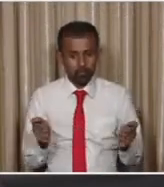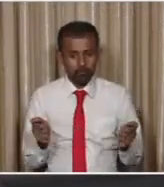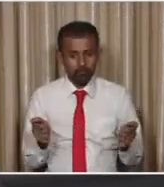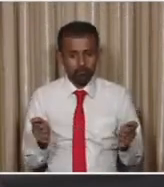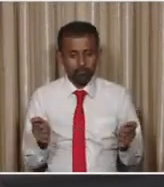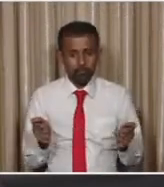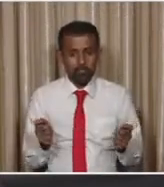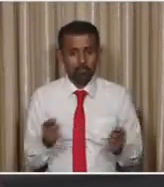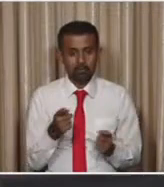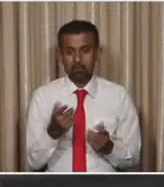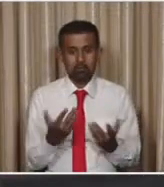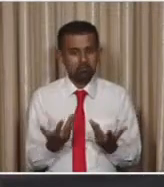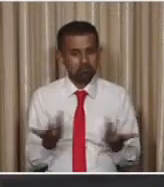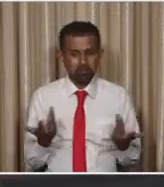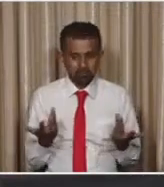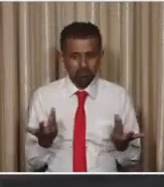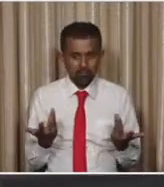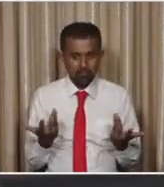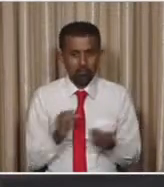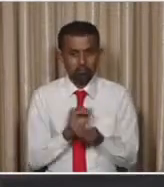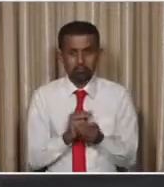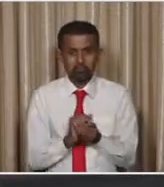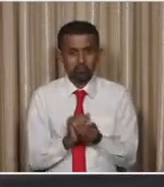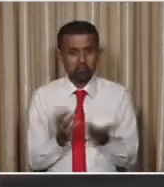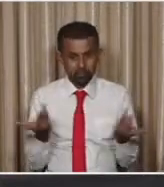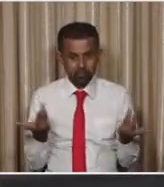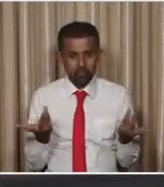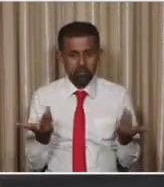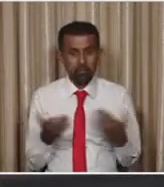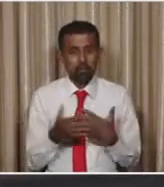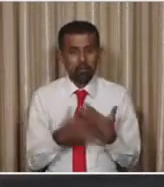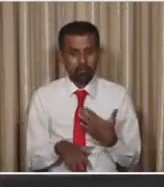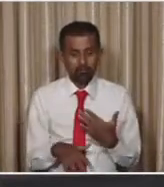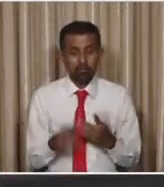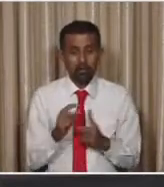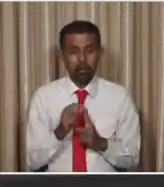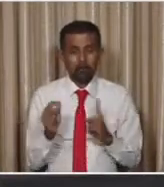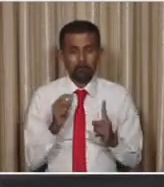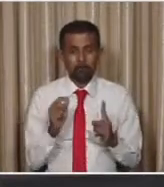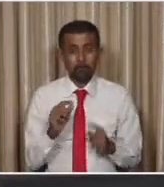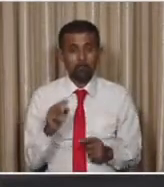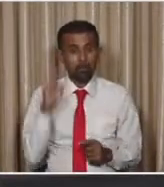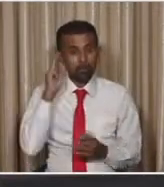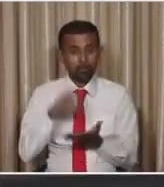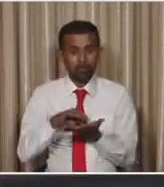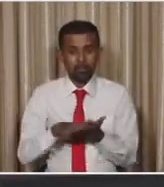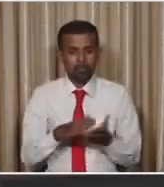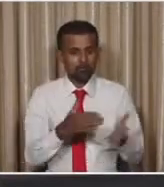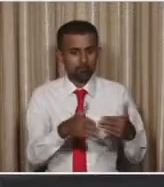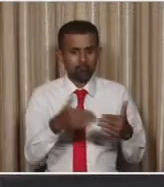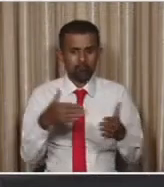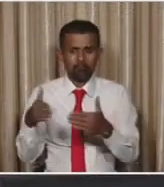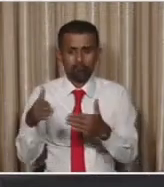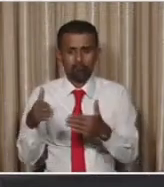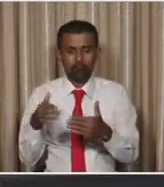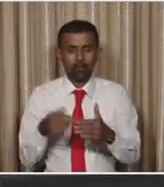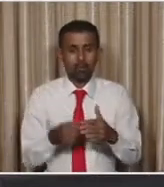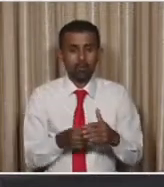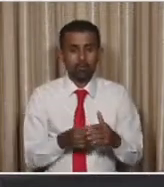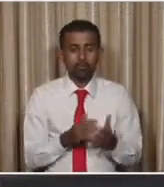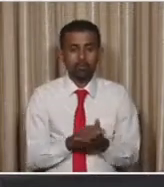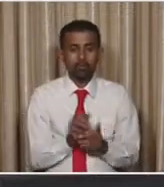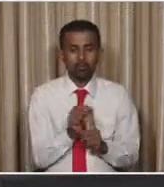එතුමා අපහසත් වෙලා තියෙනවා ගරුත්වයේ රැකගන්නට පාර්ලිමේන්තු මන්ත්‍රීවරු දිවුරුම් දෙනකොට එක එක විදිහට එක එක්කිනාට සලකලා